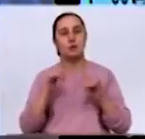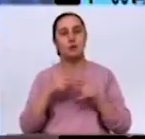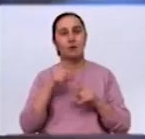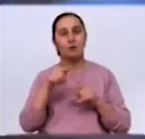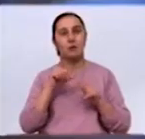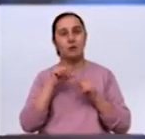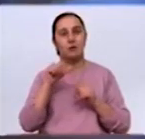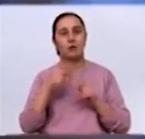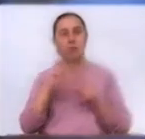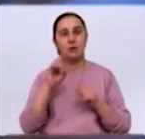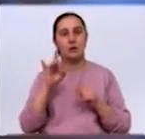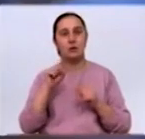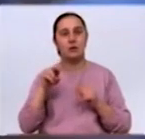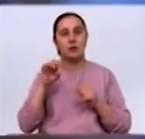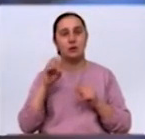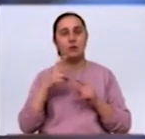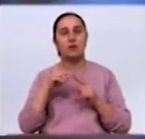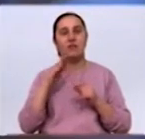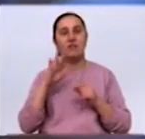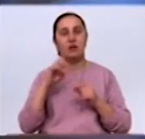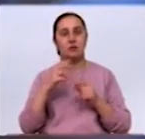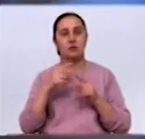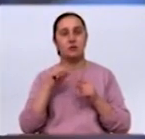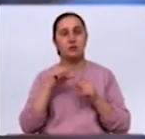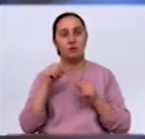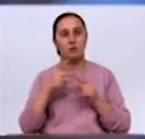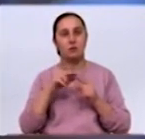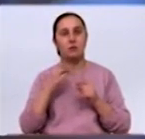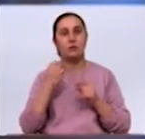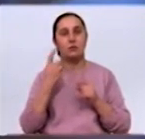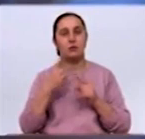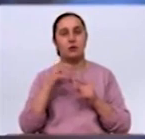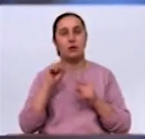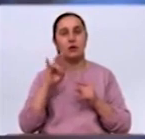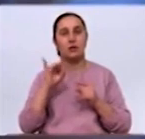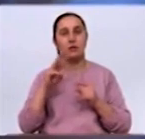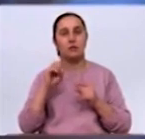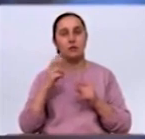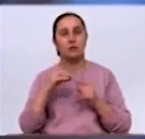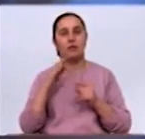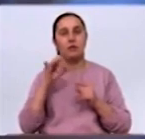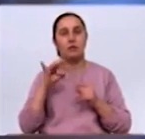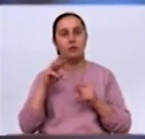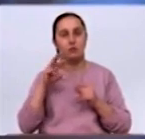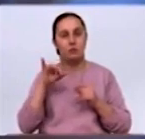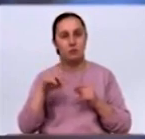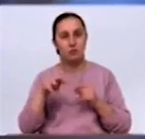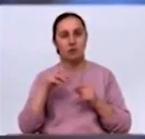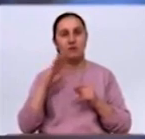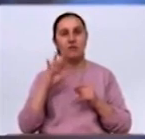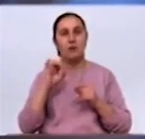undan tashqari makromedia flash dasturi orqali, demak, biron bir animatsion dasturlar, forumlar,